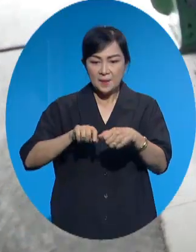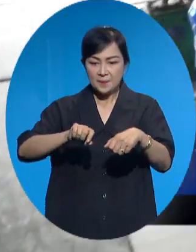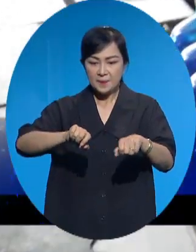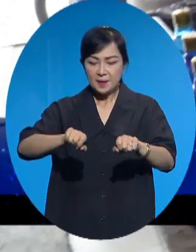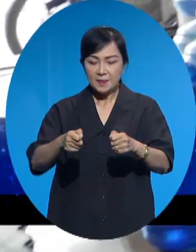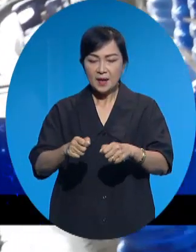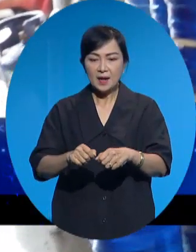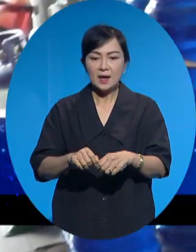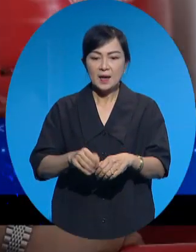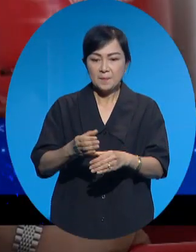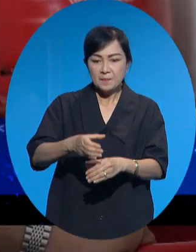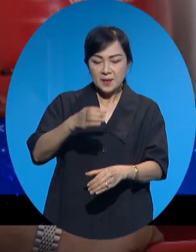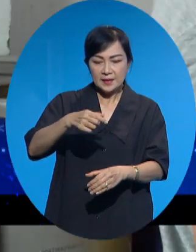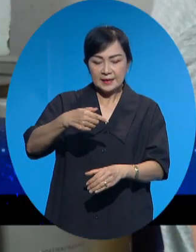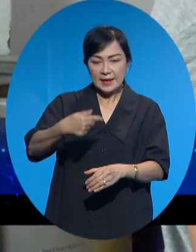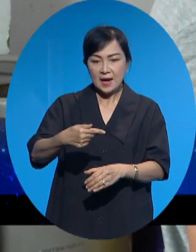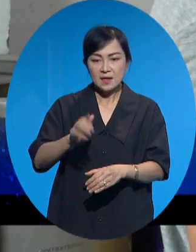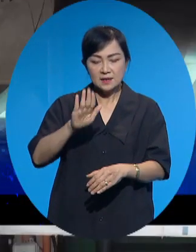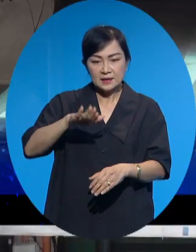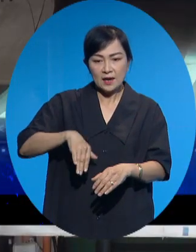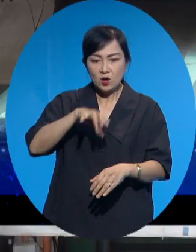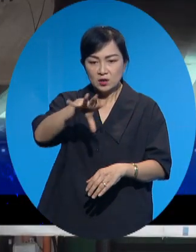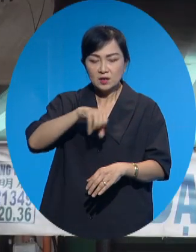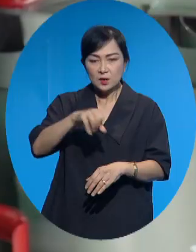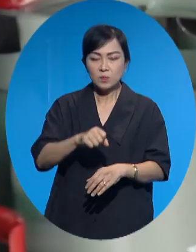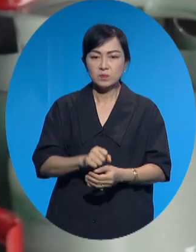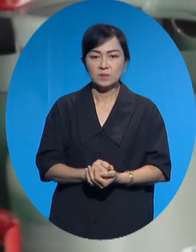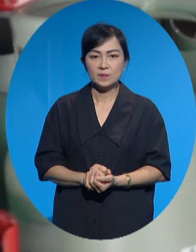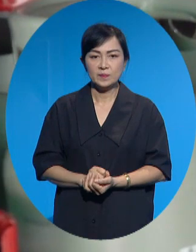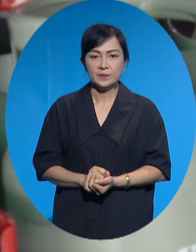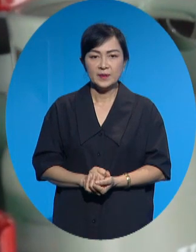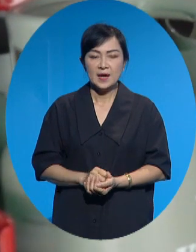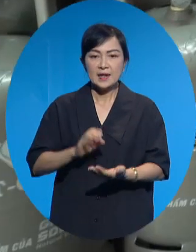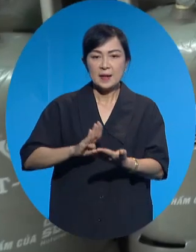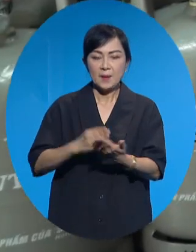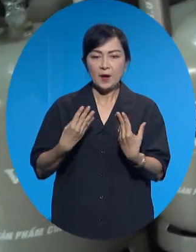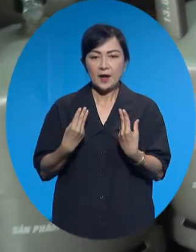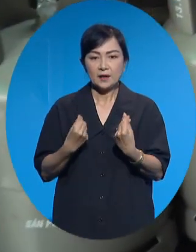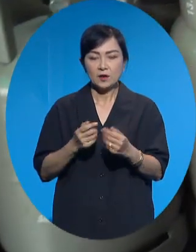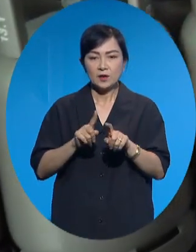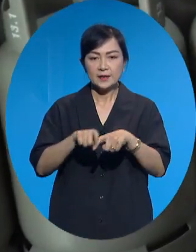trước và sau khi sử dụng nghiêm túc tham gia các hoạt động huấn luyện về phòng cháy chữa cháy để đảm bảo an toàn cho gia đình